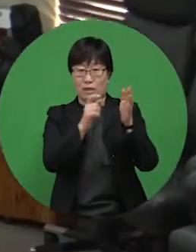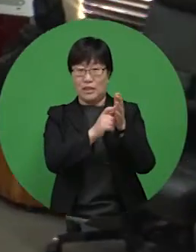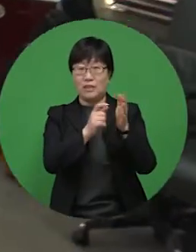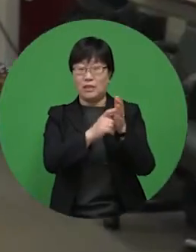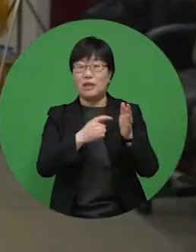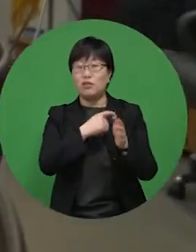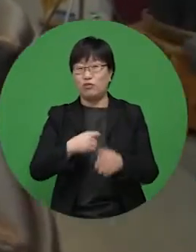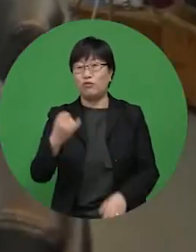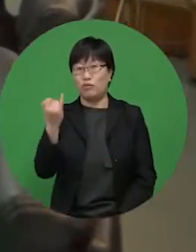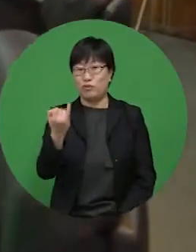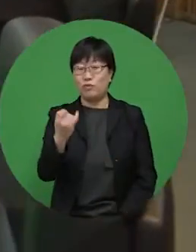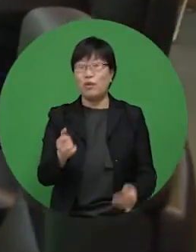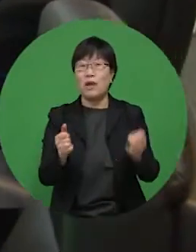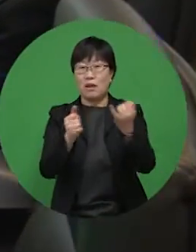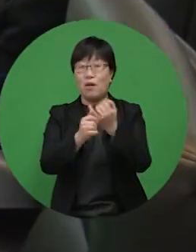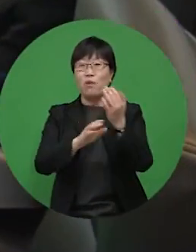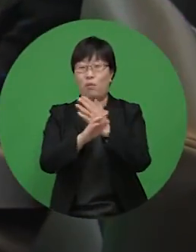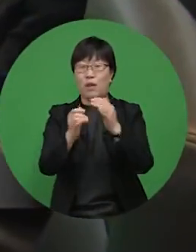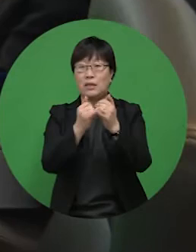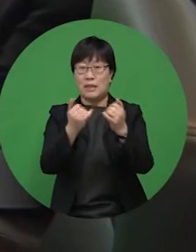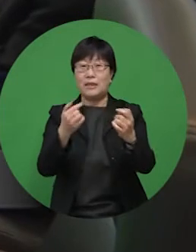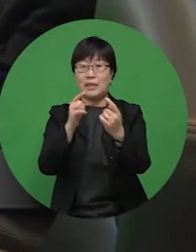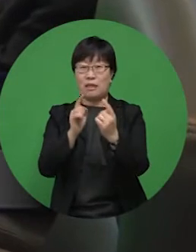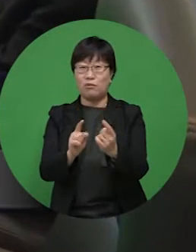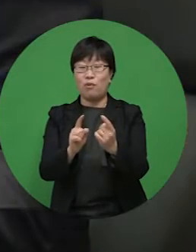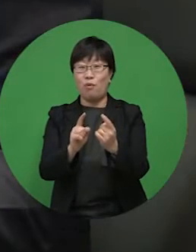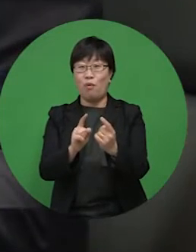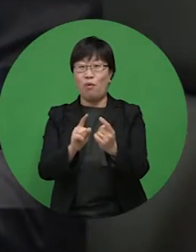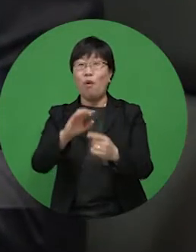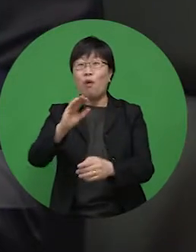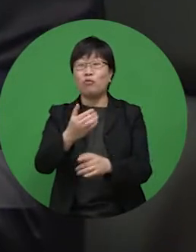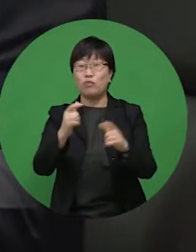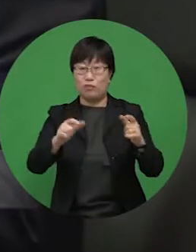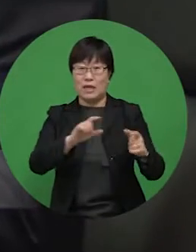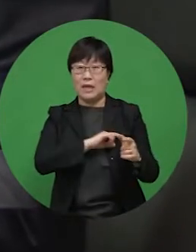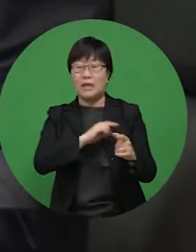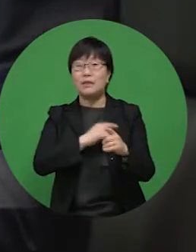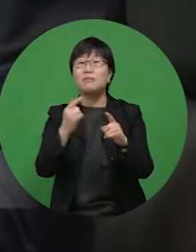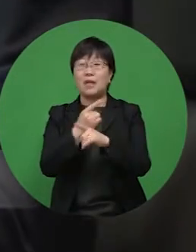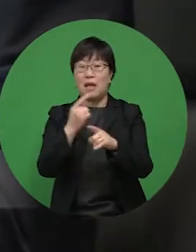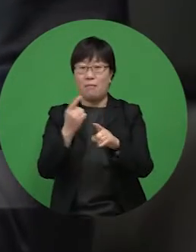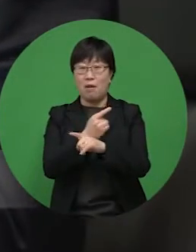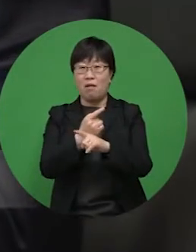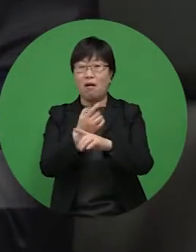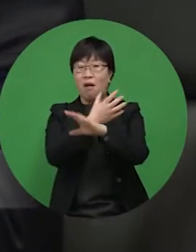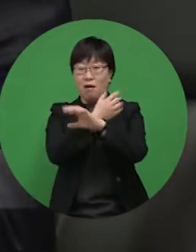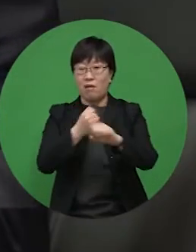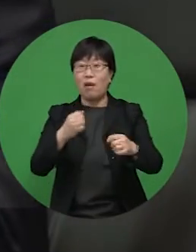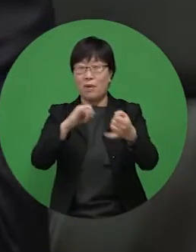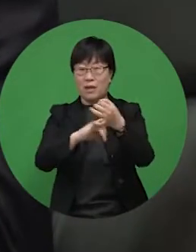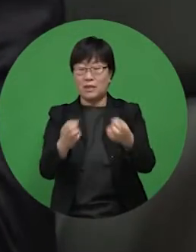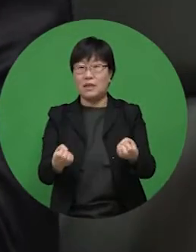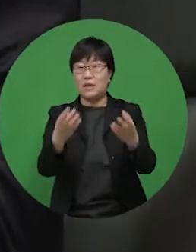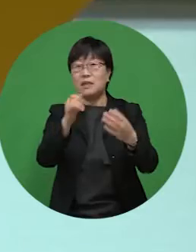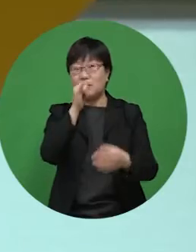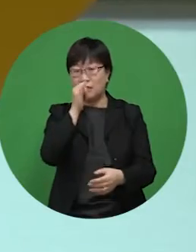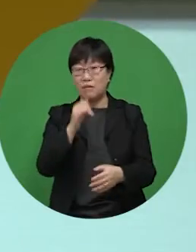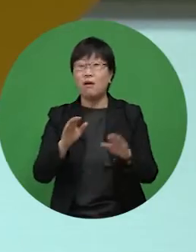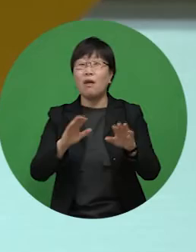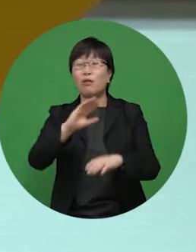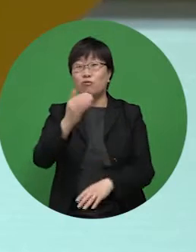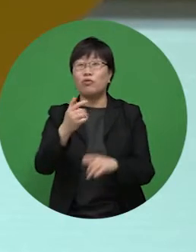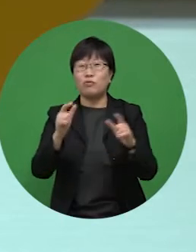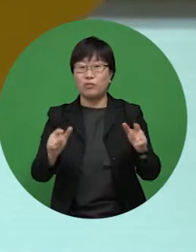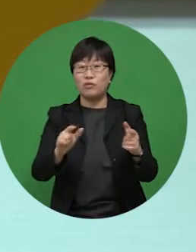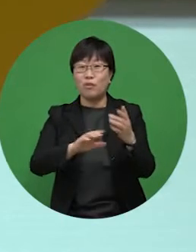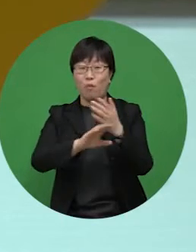국적을 취득한 중국 동포와 결혼 이민자를 대상으로 구로구가 개명 지원 사업의 협약식을 열었습니다.